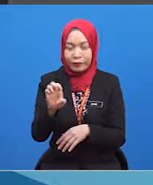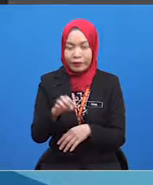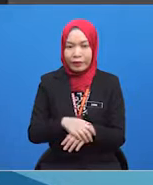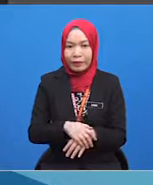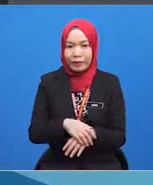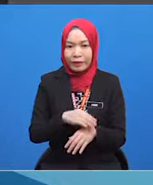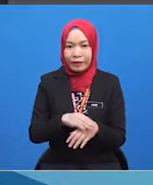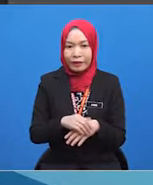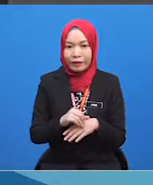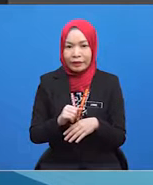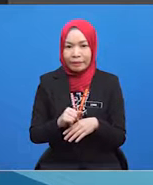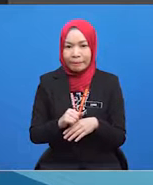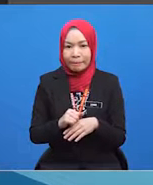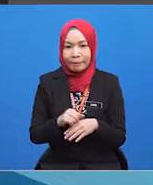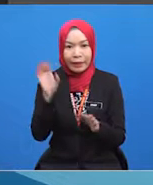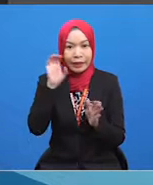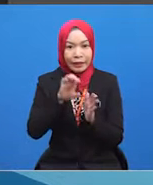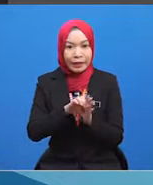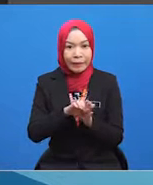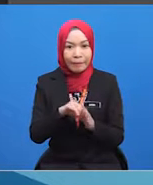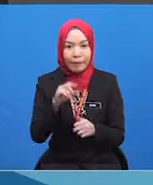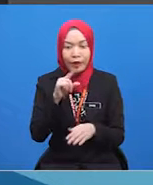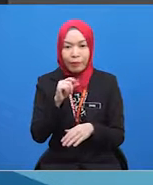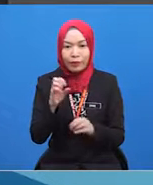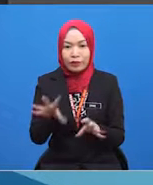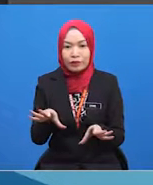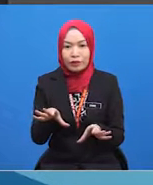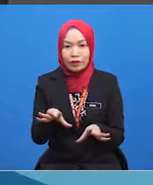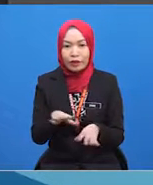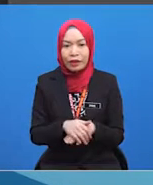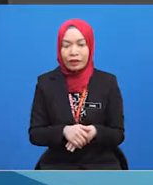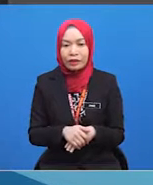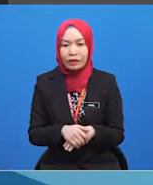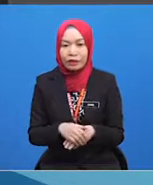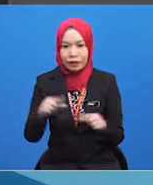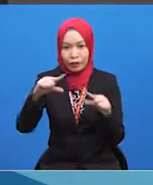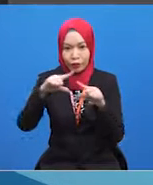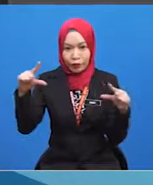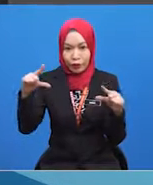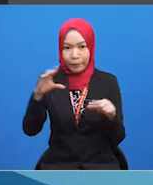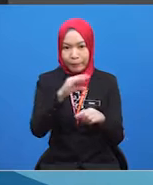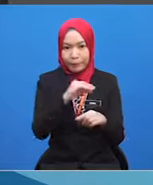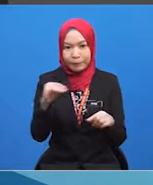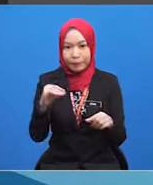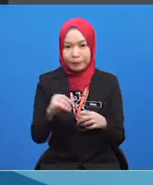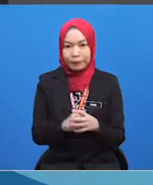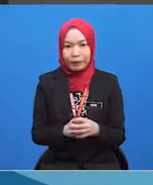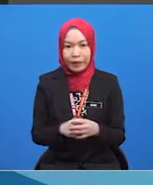yang telah di-crop. Laraskan imej tersebut menutupi imej burung yang telah